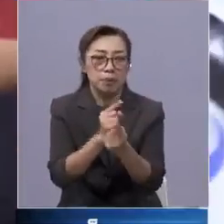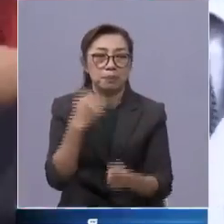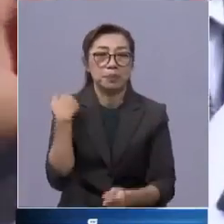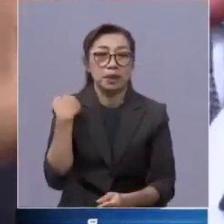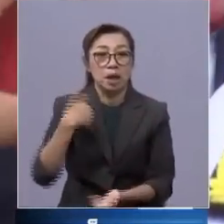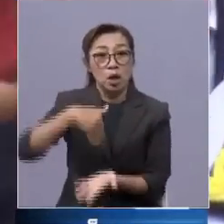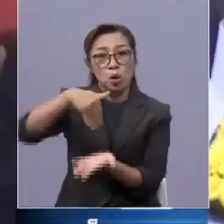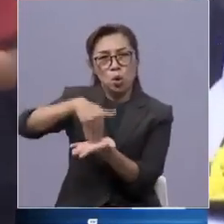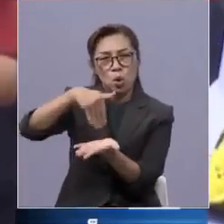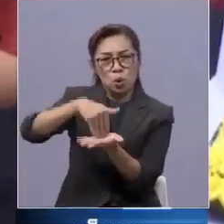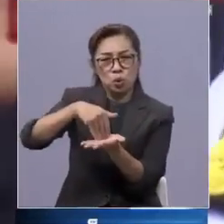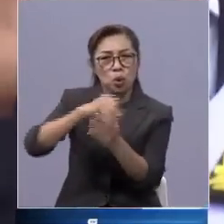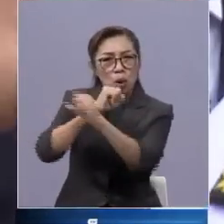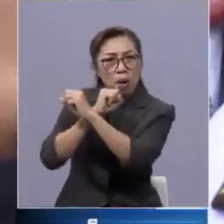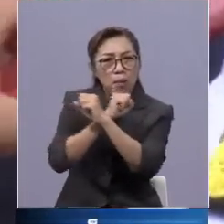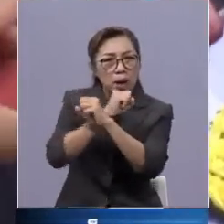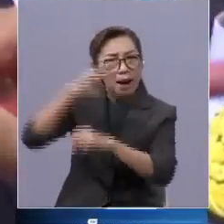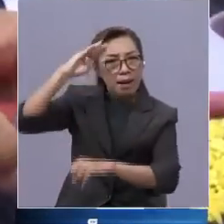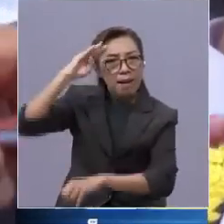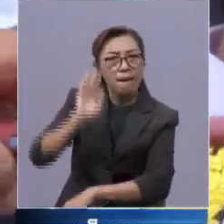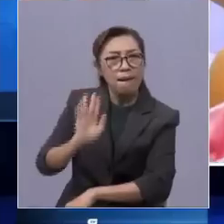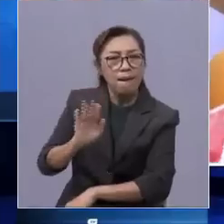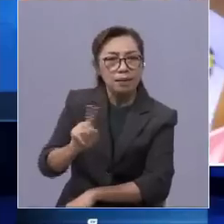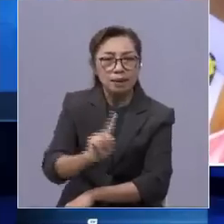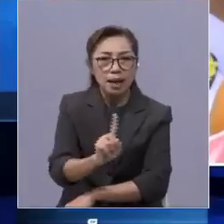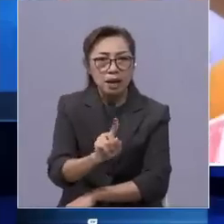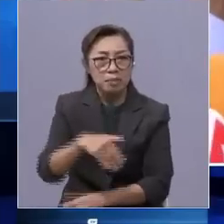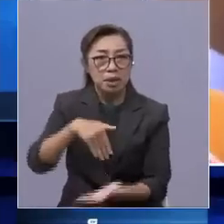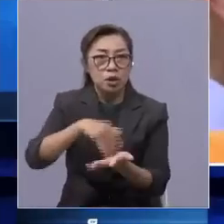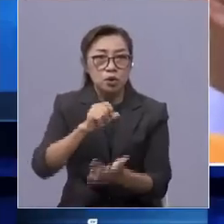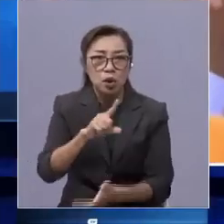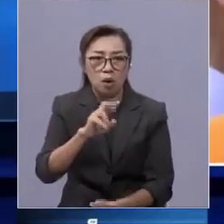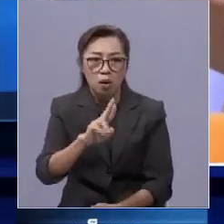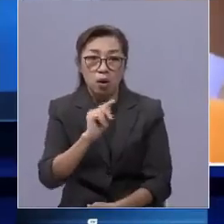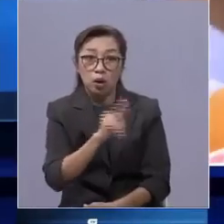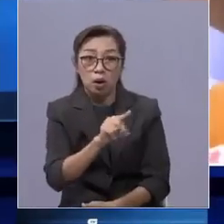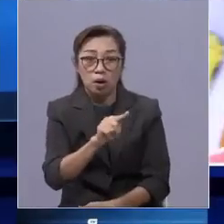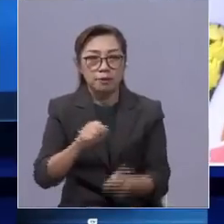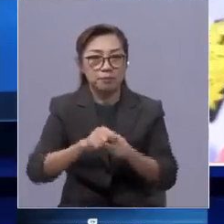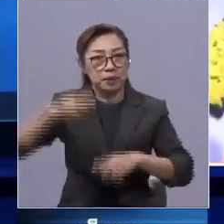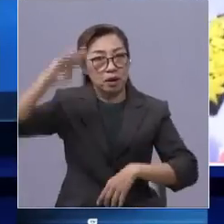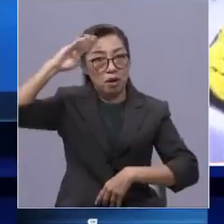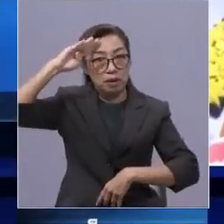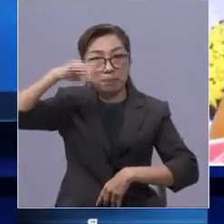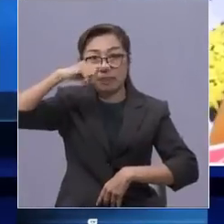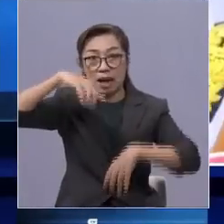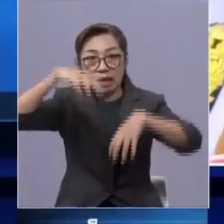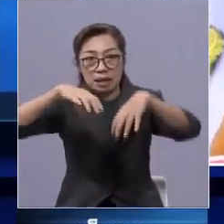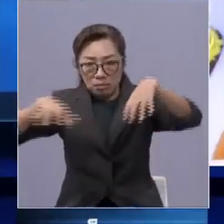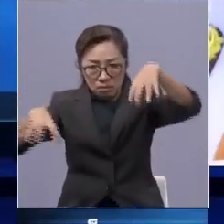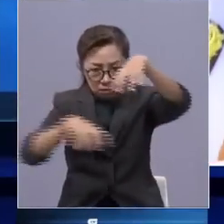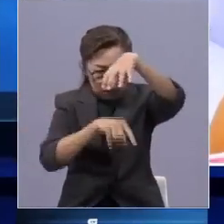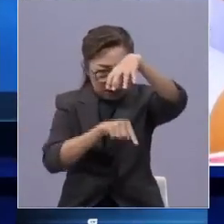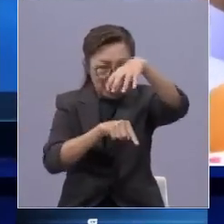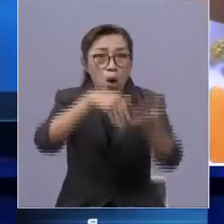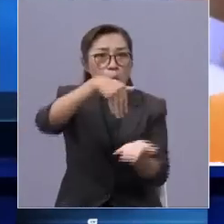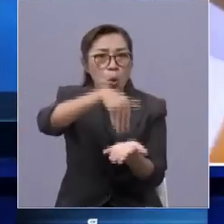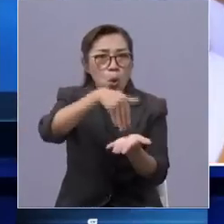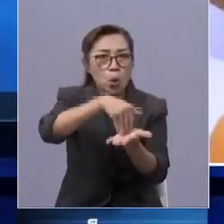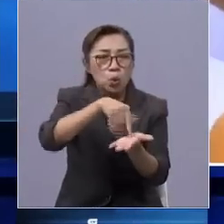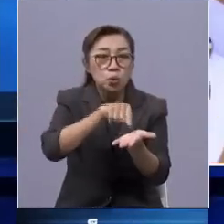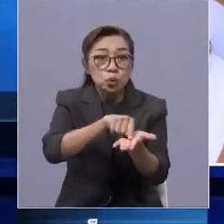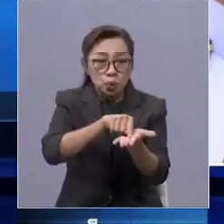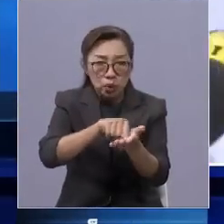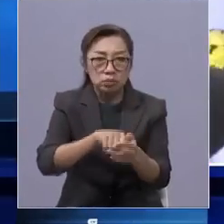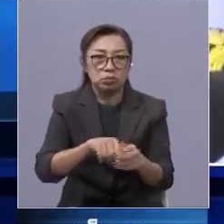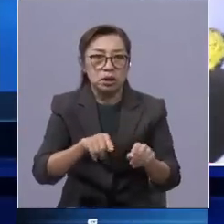มาทำความรู้จักกันหน่อยนะครับเพราะว่านอกเหนือจะอยู่ภายใต้กองบัญชาการกองทัพไทยแล้วทำหน้าที่ด้านการข่าวกร